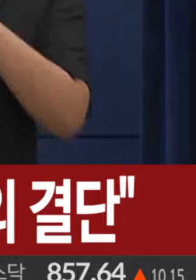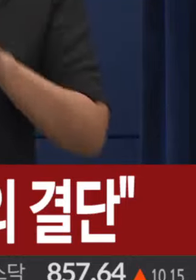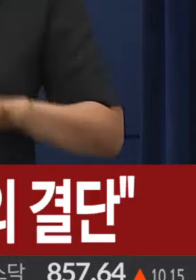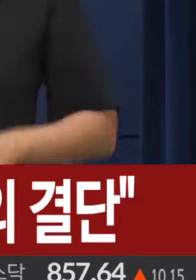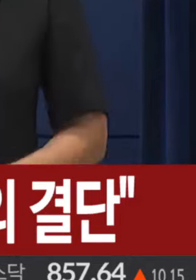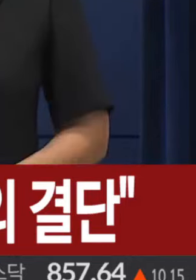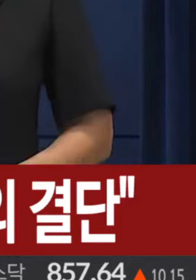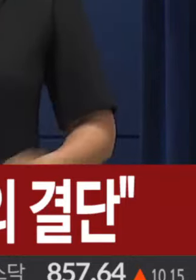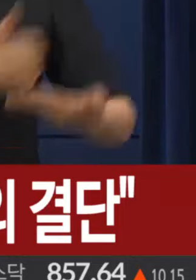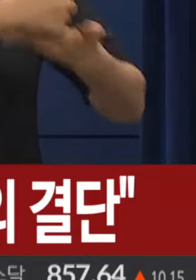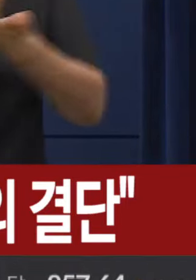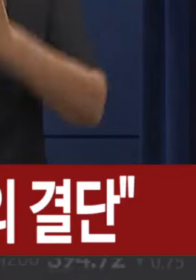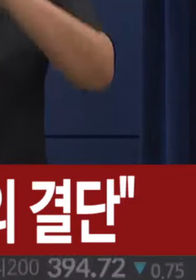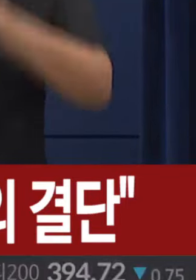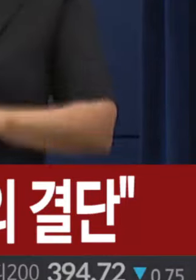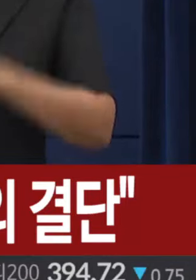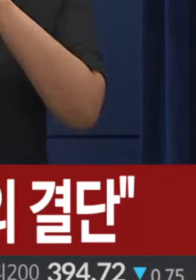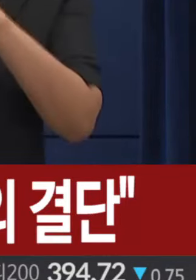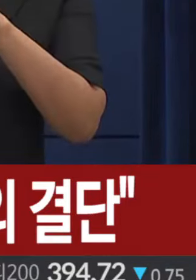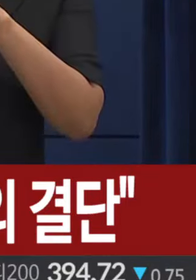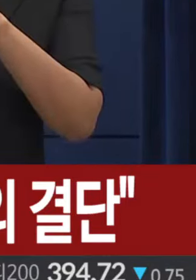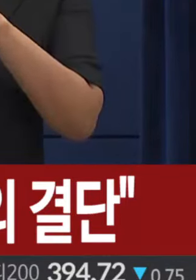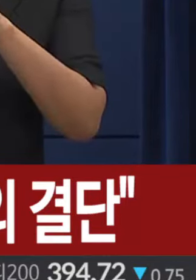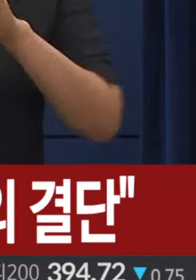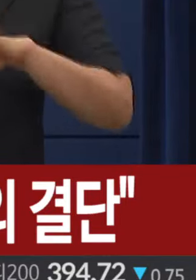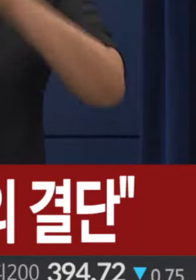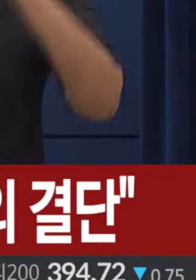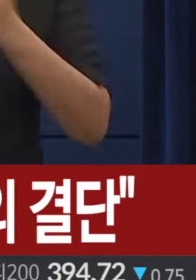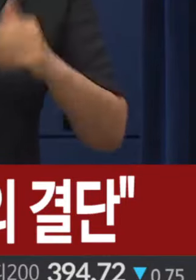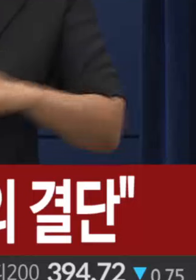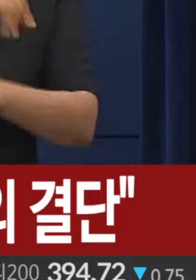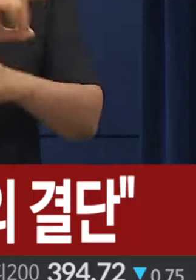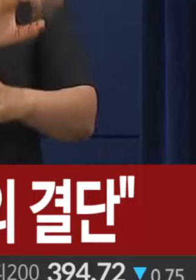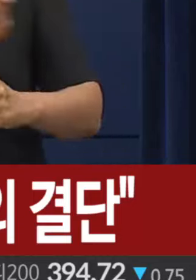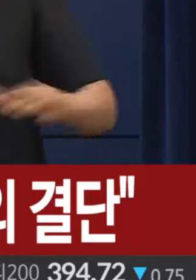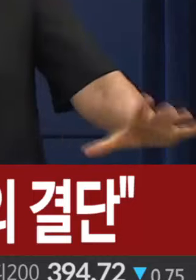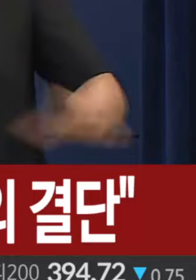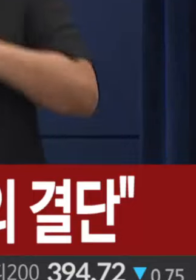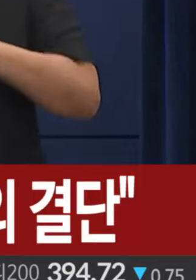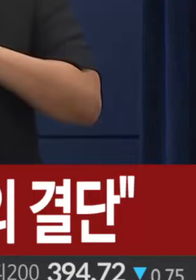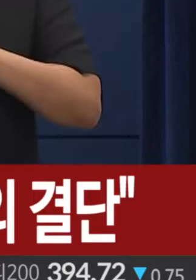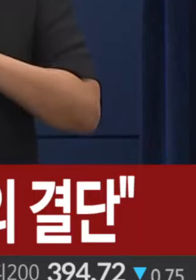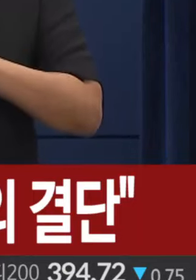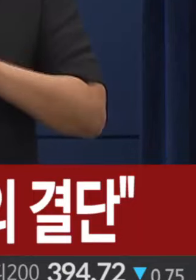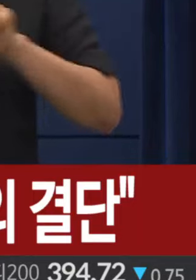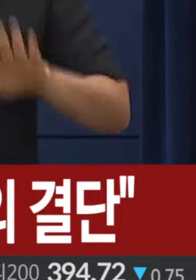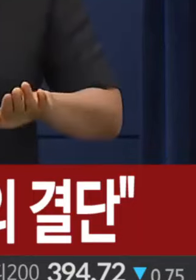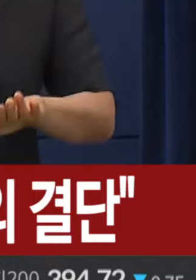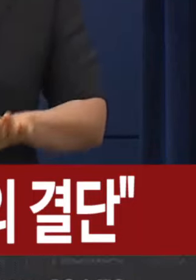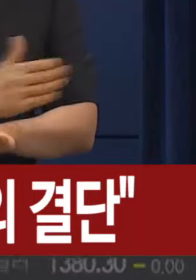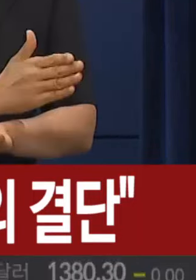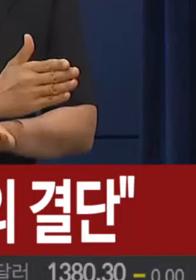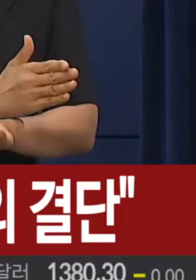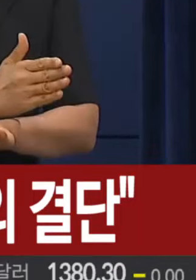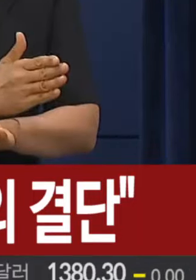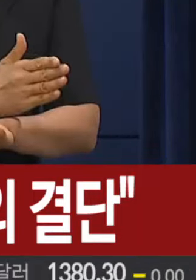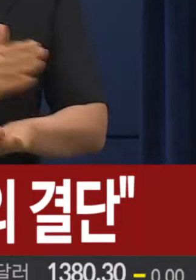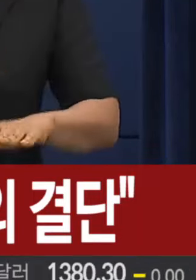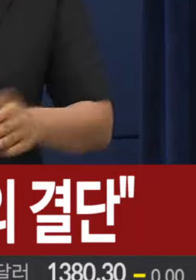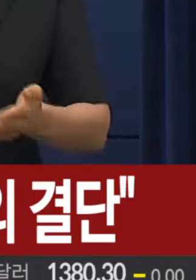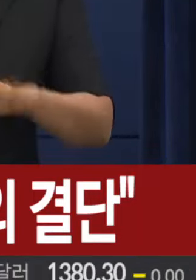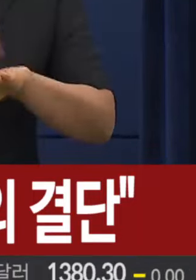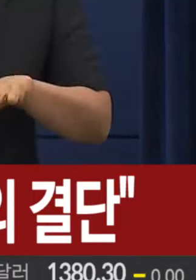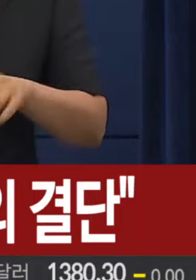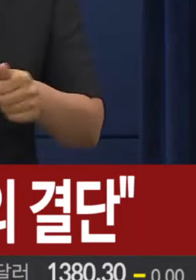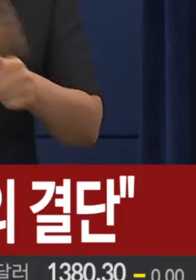현장의 건의 사항과 의료 현장 상황을 종합적으로 고려하여 오늘부로 모든